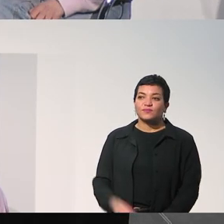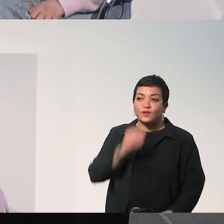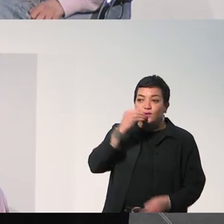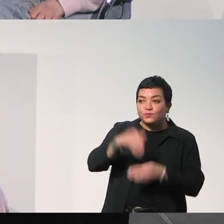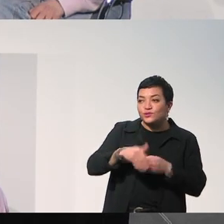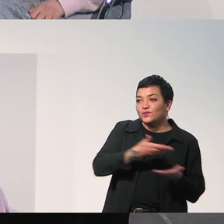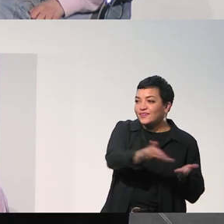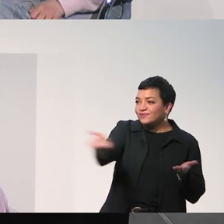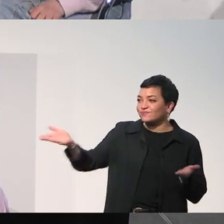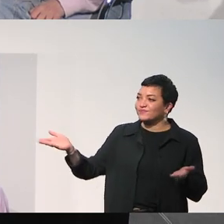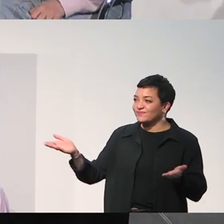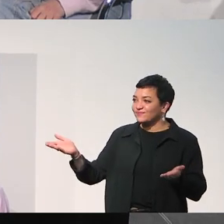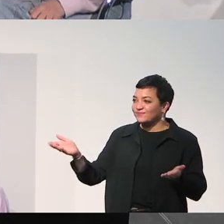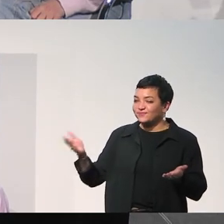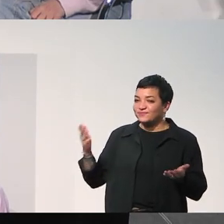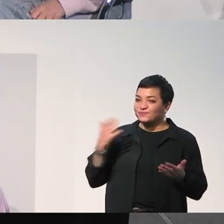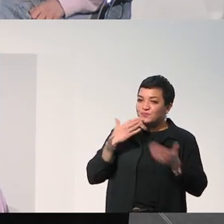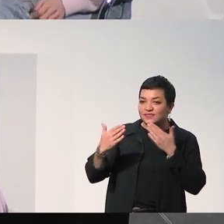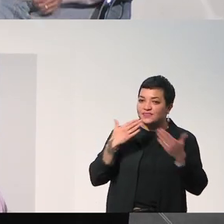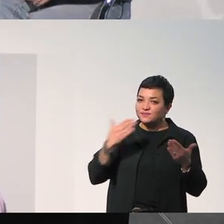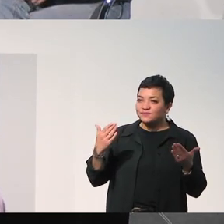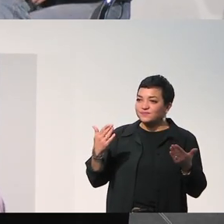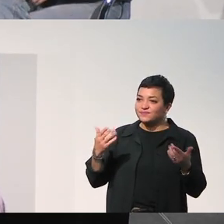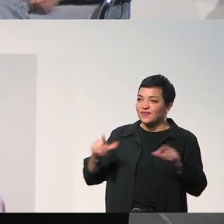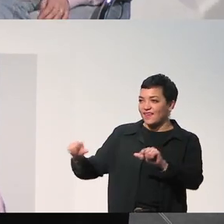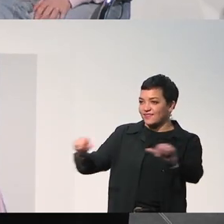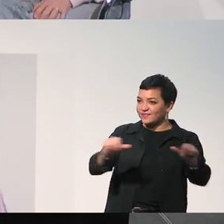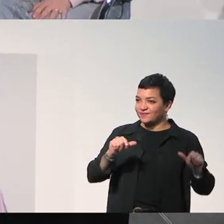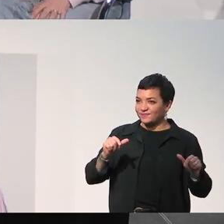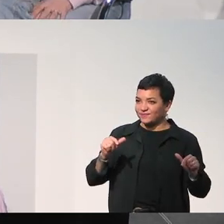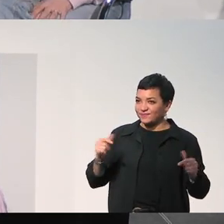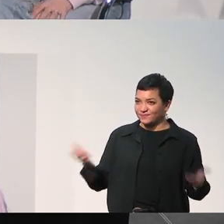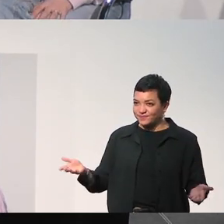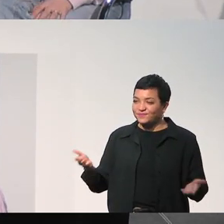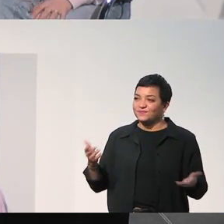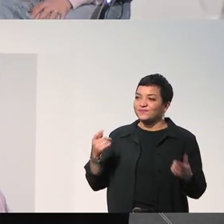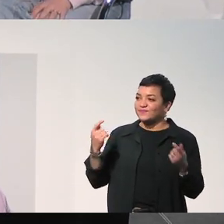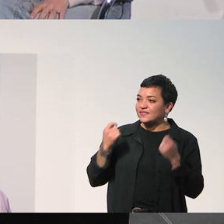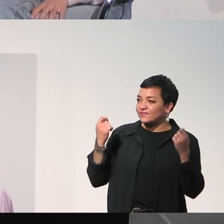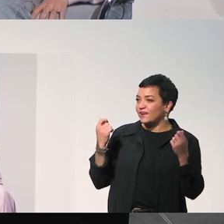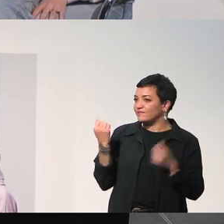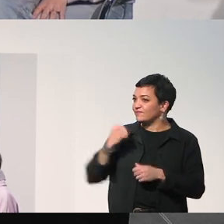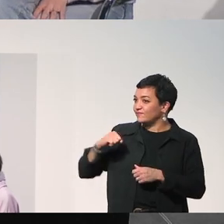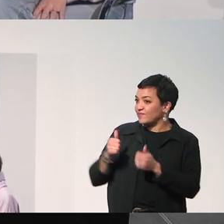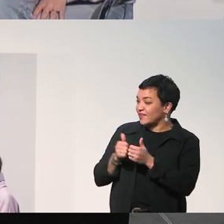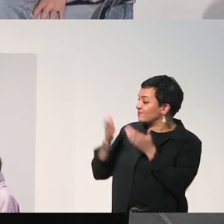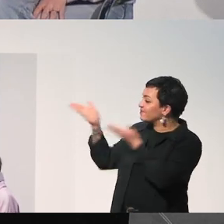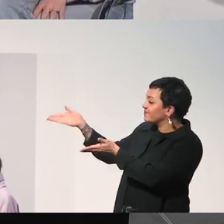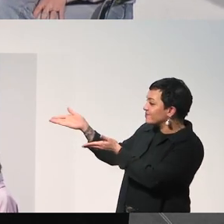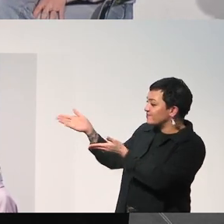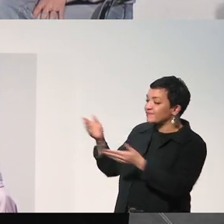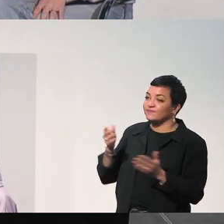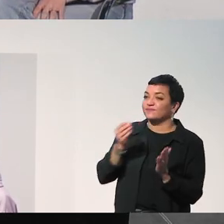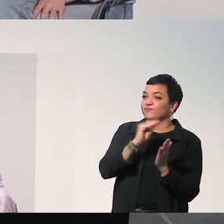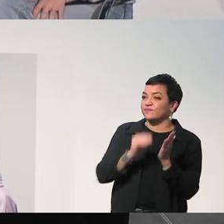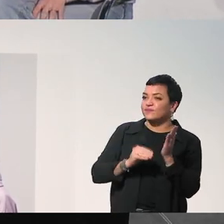Bonsoir à toutes et à tous et merci d'être avec nous ce soir pour cette rencontre avec Sabil Roussoub, auteur du Nez